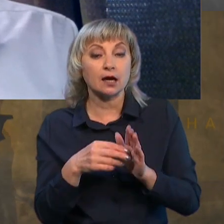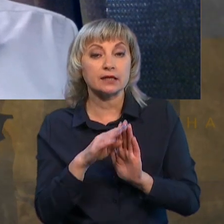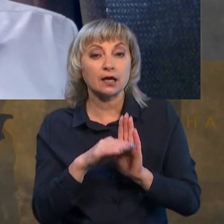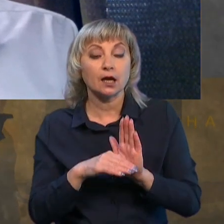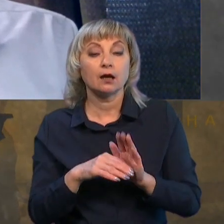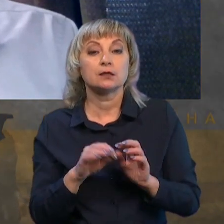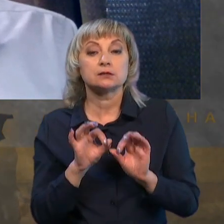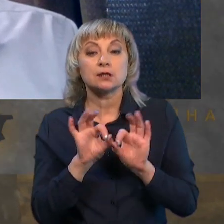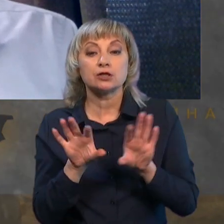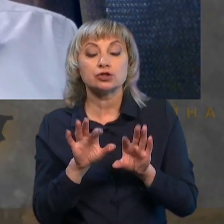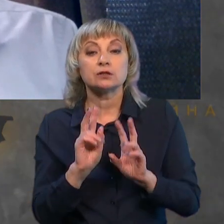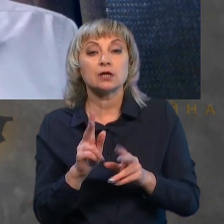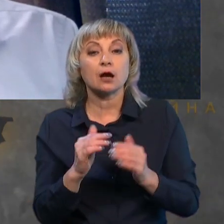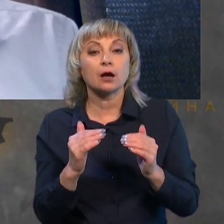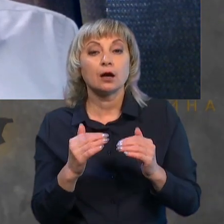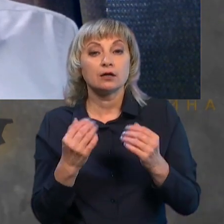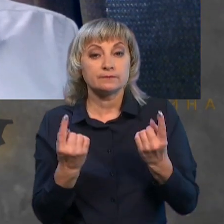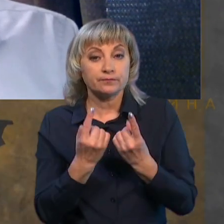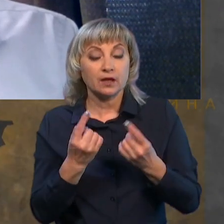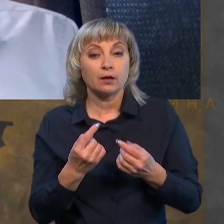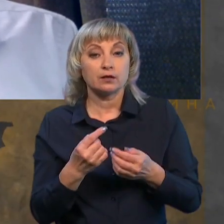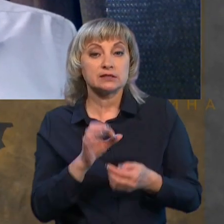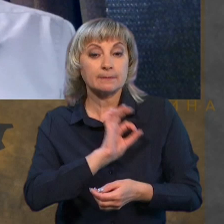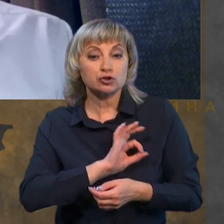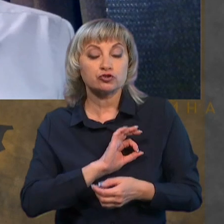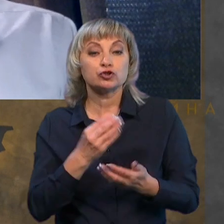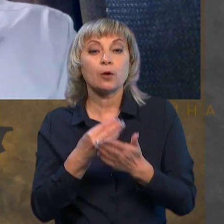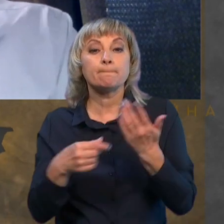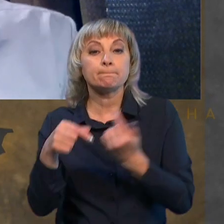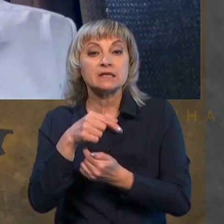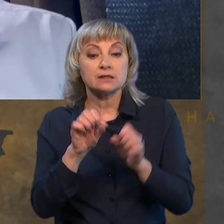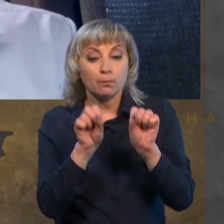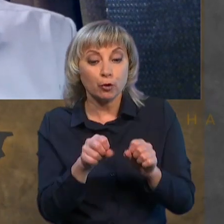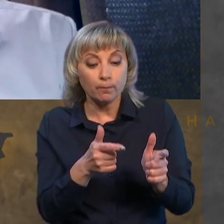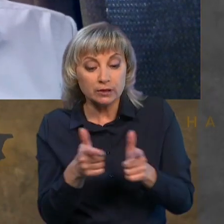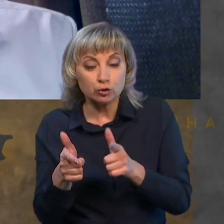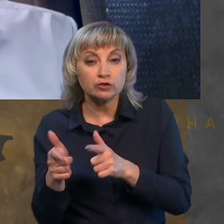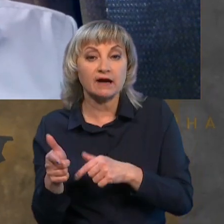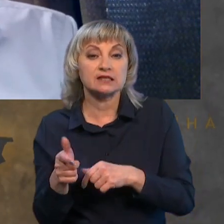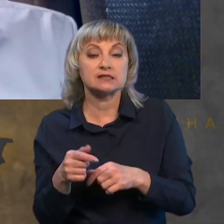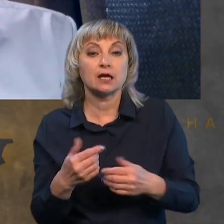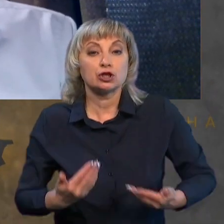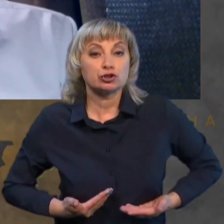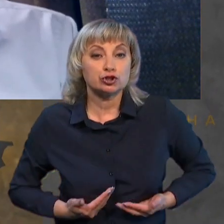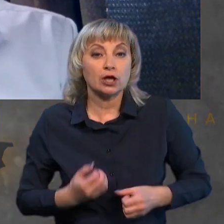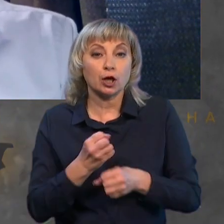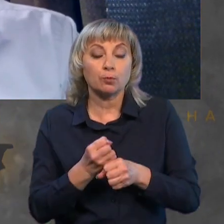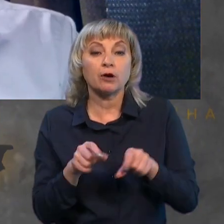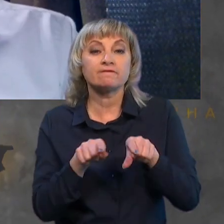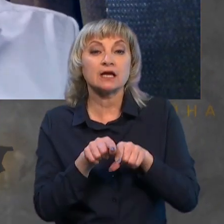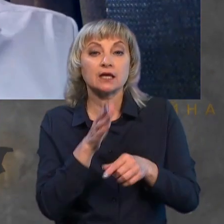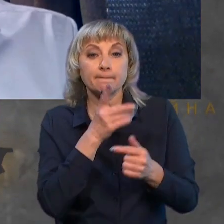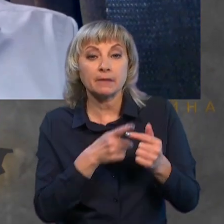як побутовому споживачу і бізнесу можливо підготуватися до життя, до роботи в такий період?